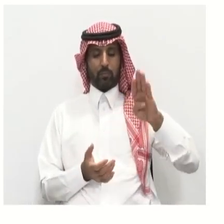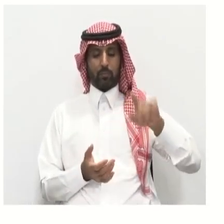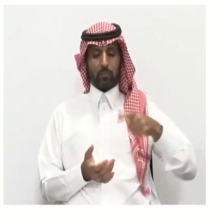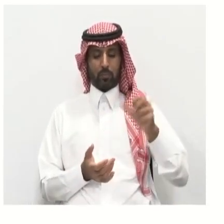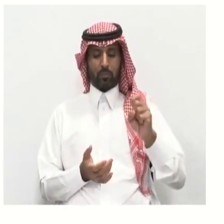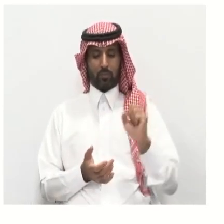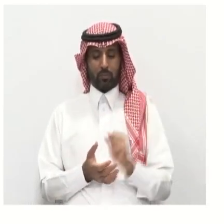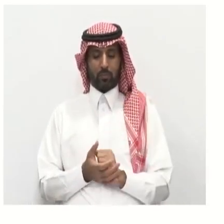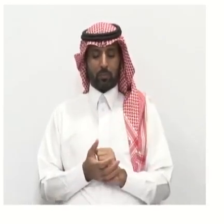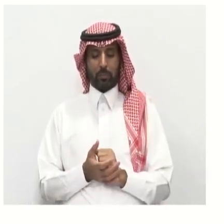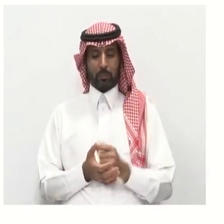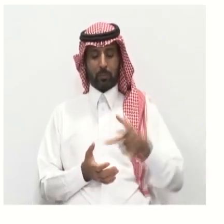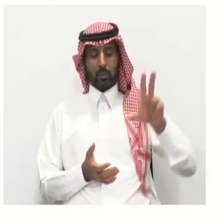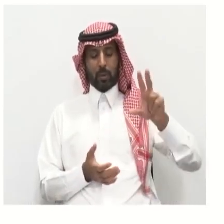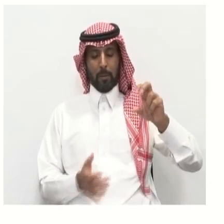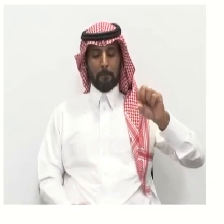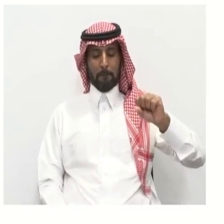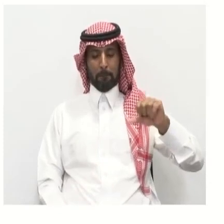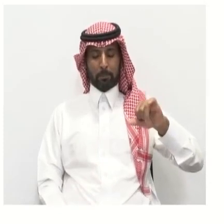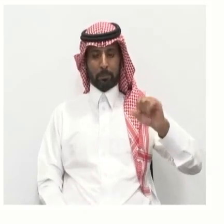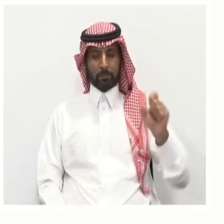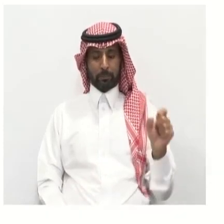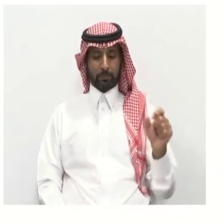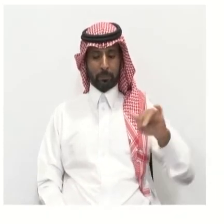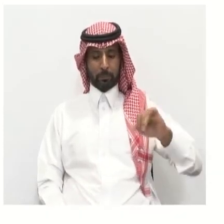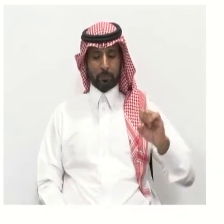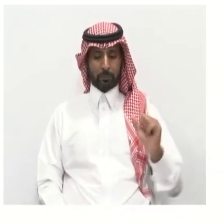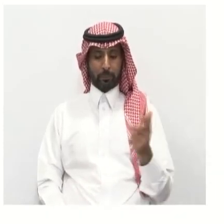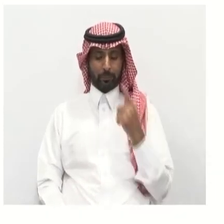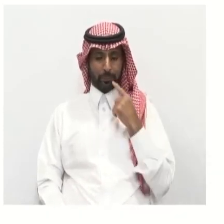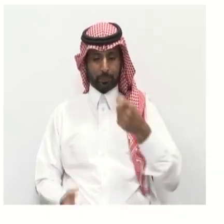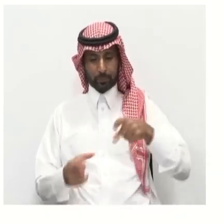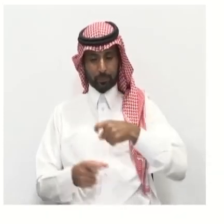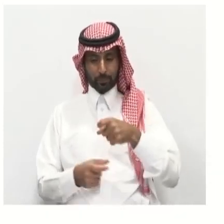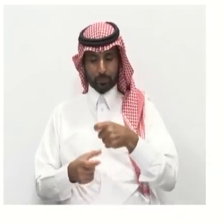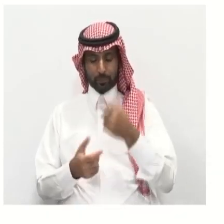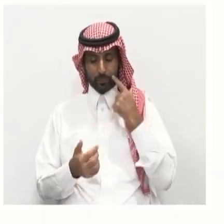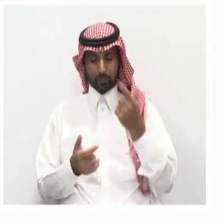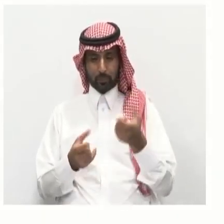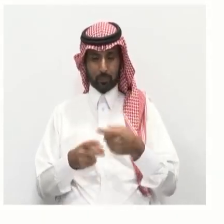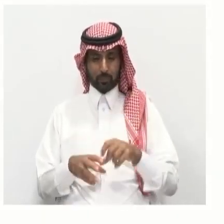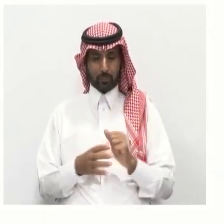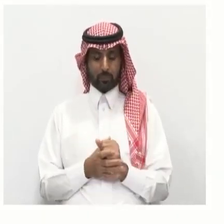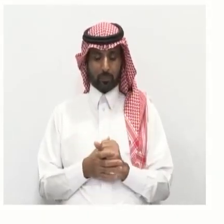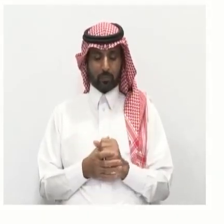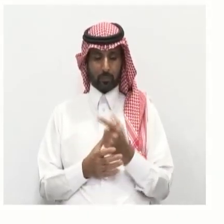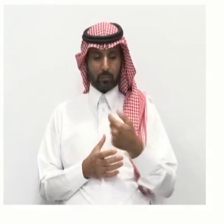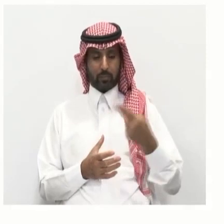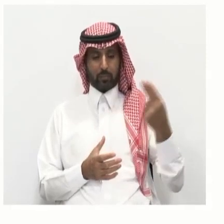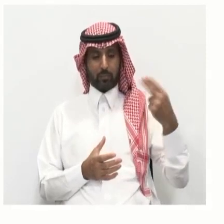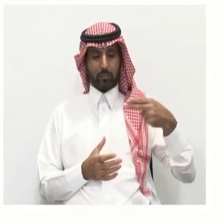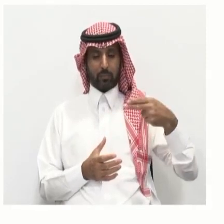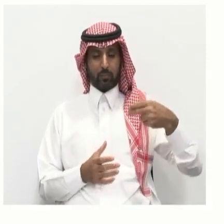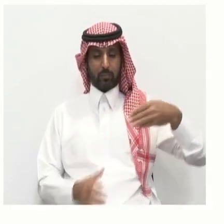الامونيوم وبروميد الامونيوم هذه معادله التفاعل ما بين مين ما بين الاتش بي